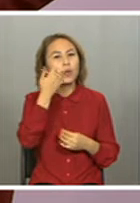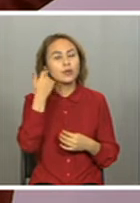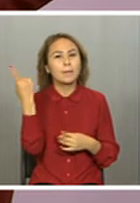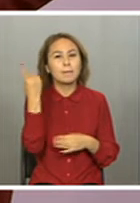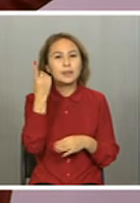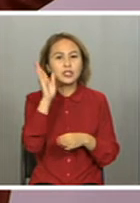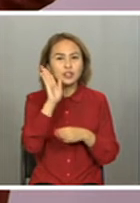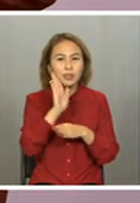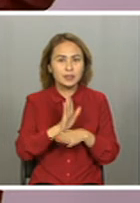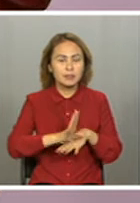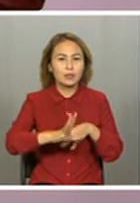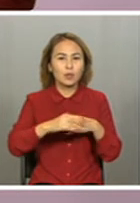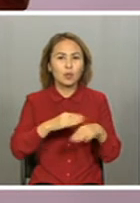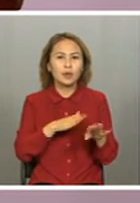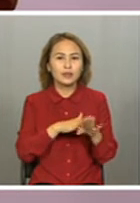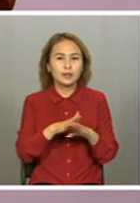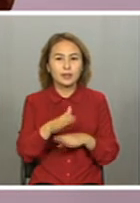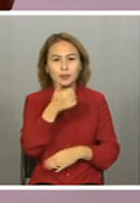тапсырманы